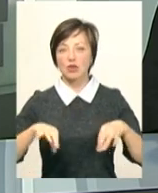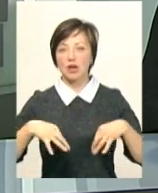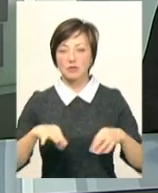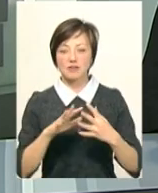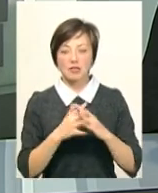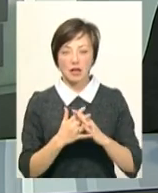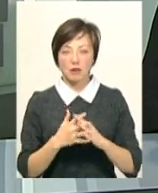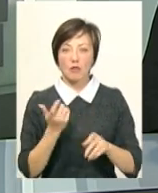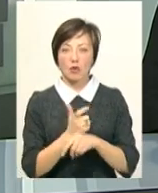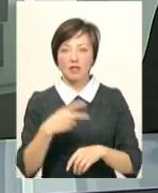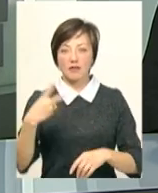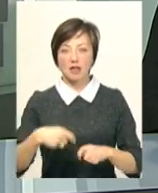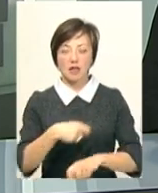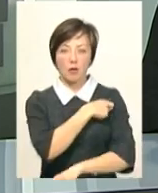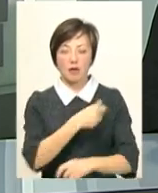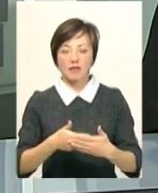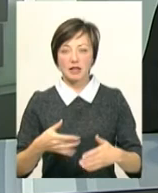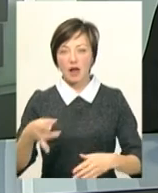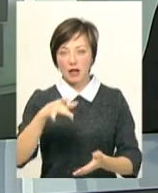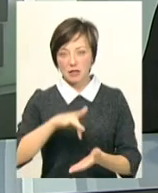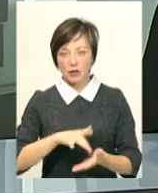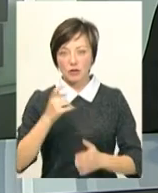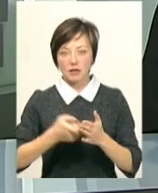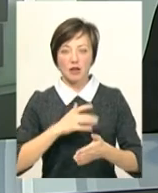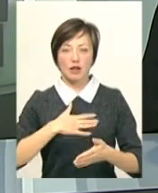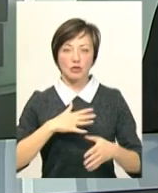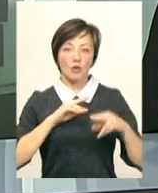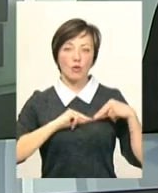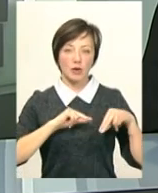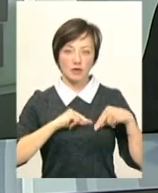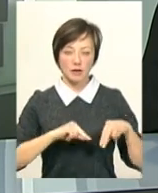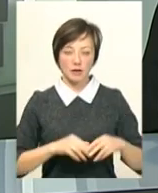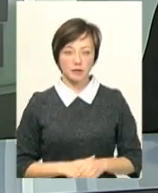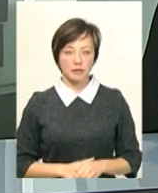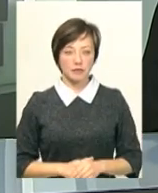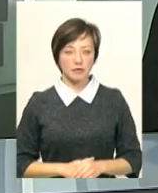у селах за понад 20 кілометрів від райцентру, дізнавалася моя колега Вікторія Зелінська.